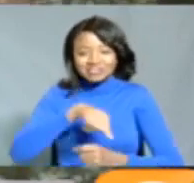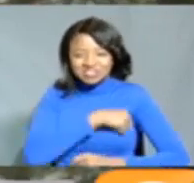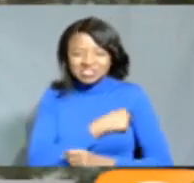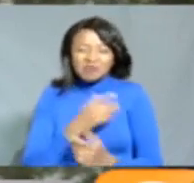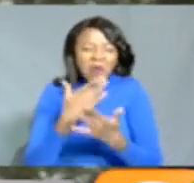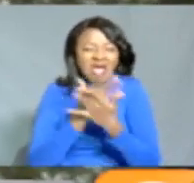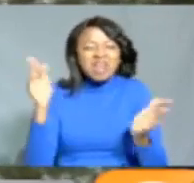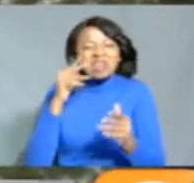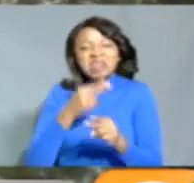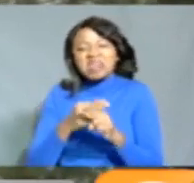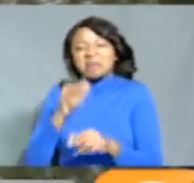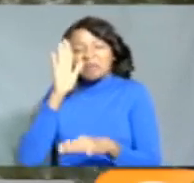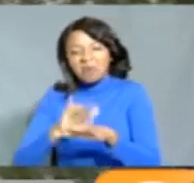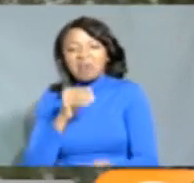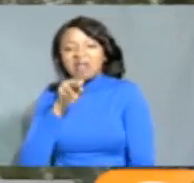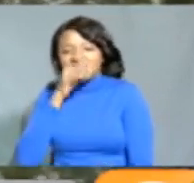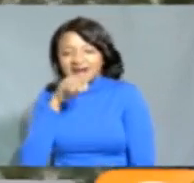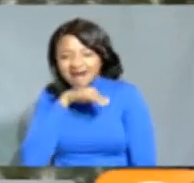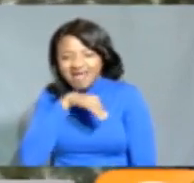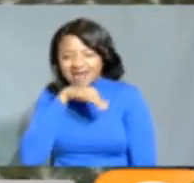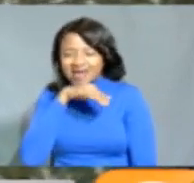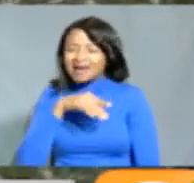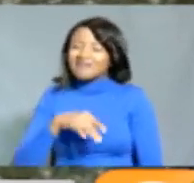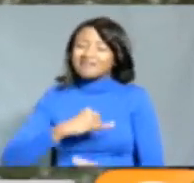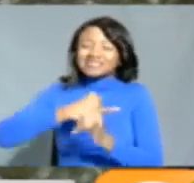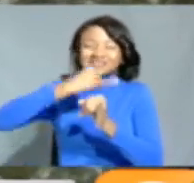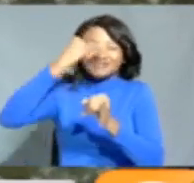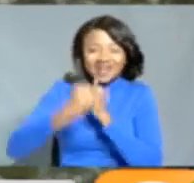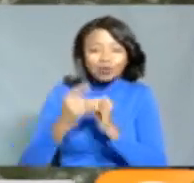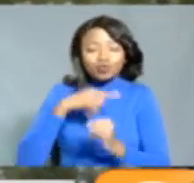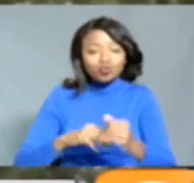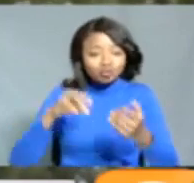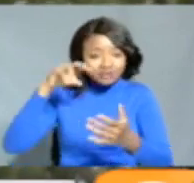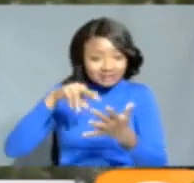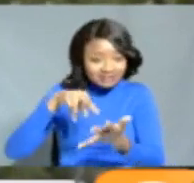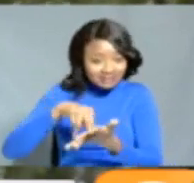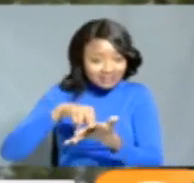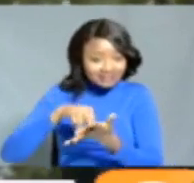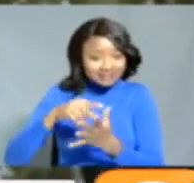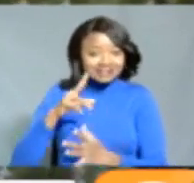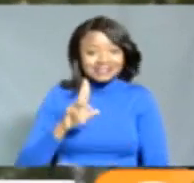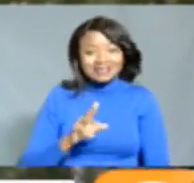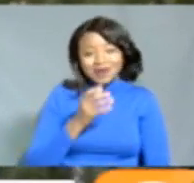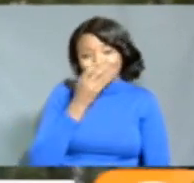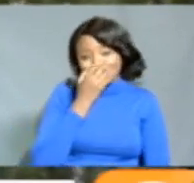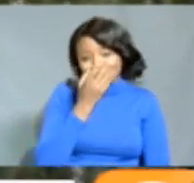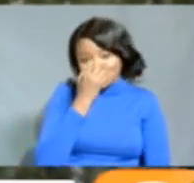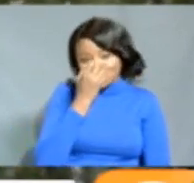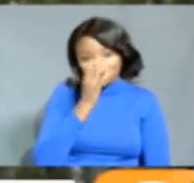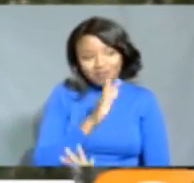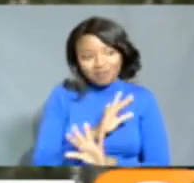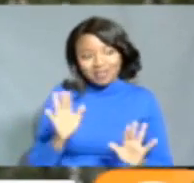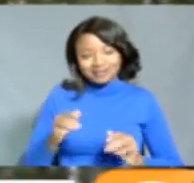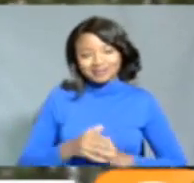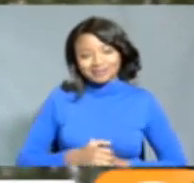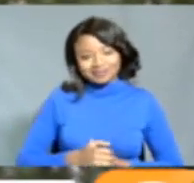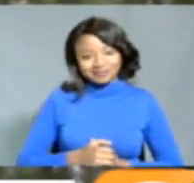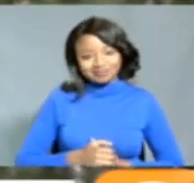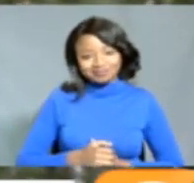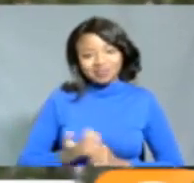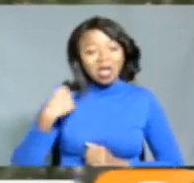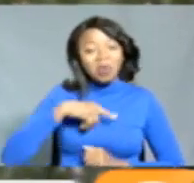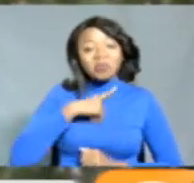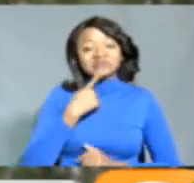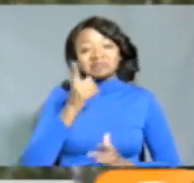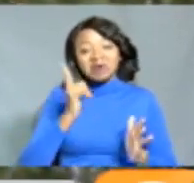mwite Raila, mwisho itakuwa ni kiti ya William Samoei. Ila ambao sisi tunasema, ati the winner